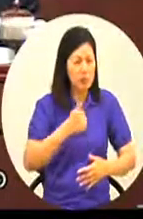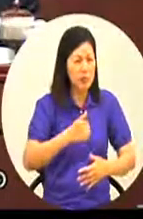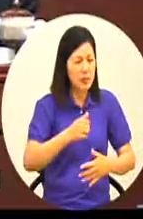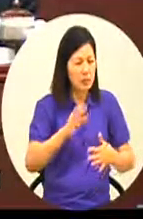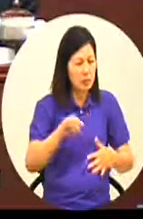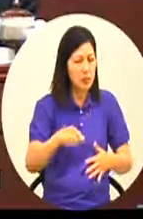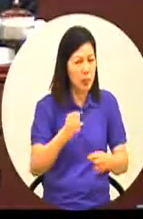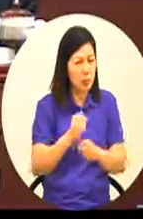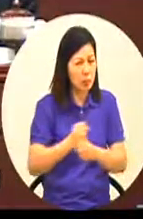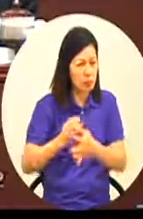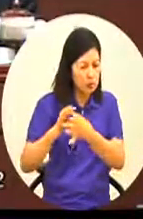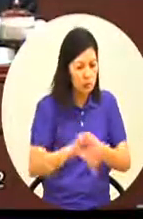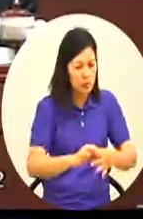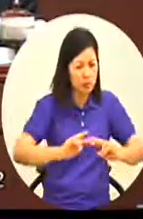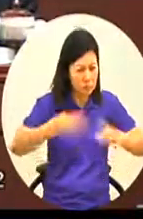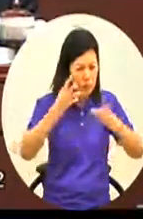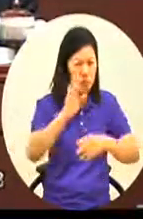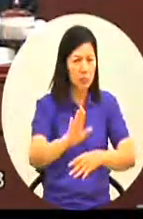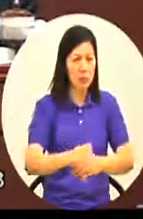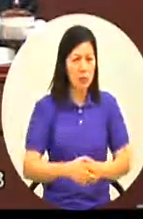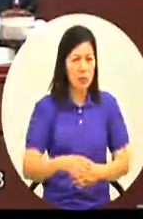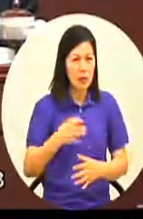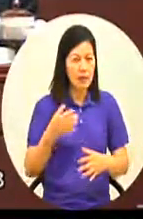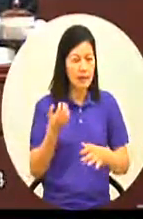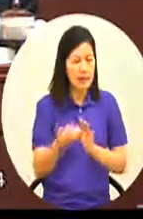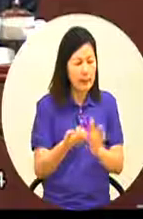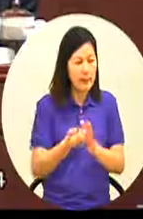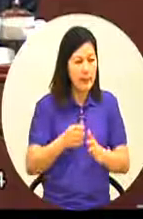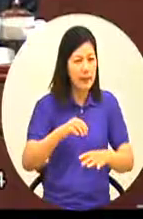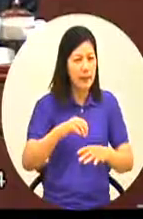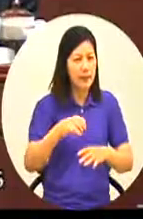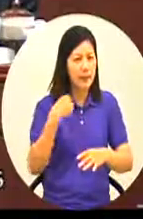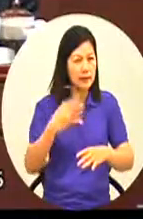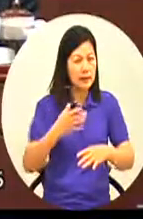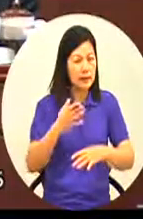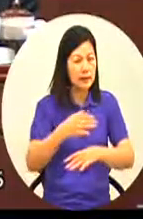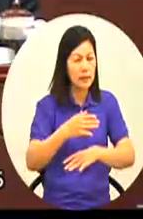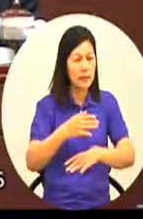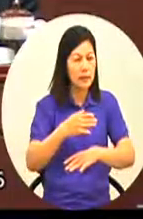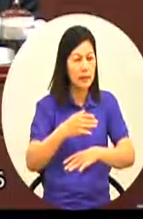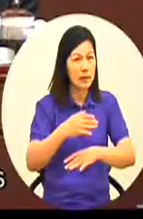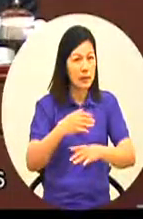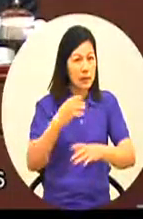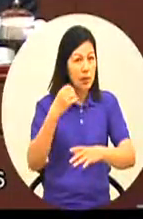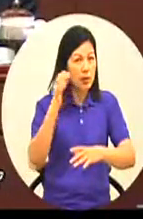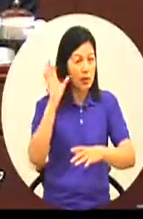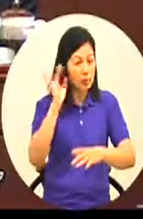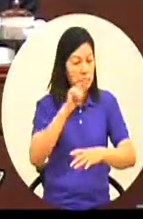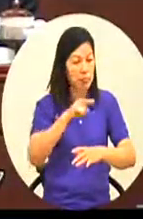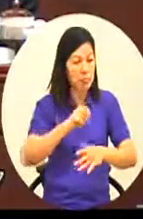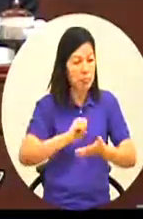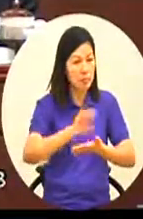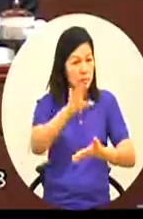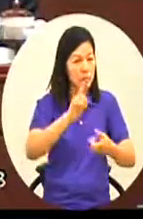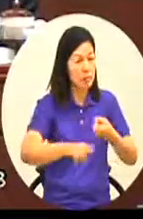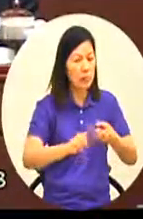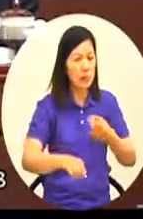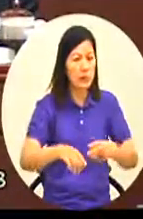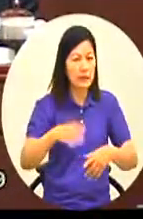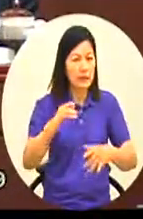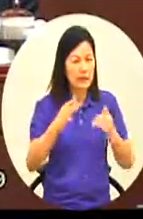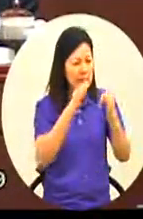这方面的改善啊。那个刚才的新闻报道，其实他有一些不是很正确的报道，像他都是那棺木，